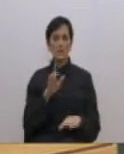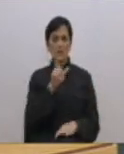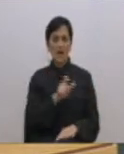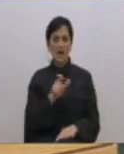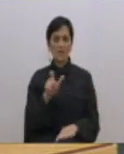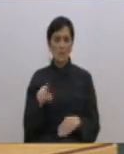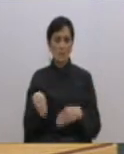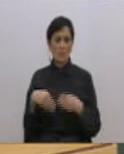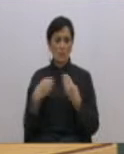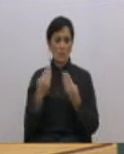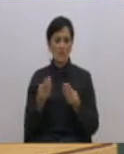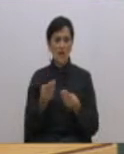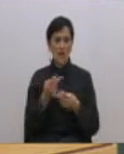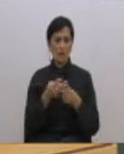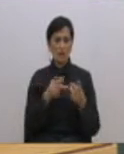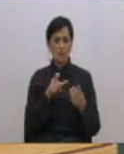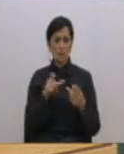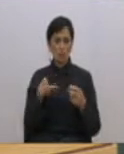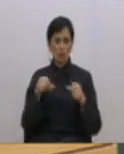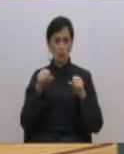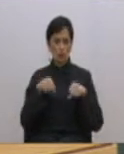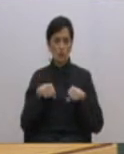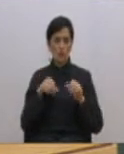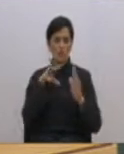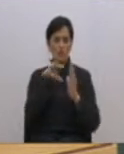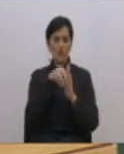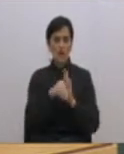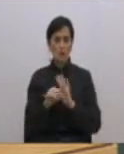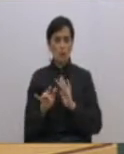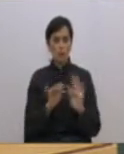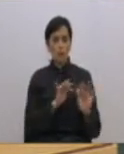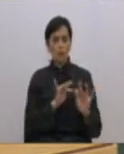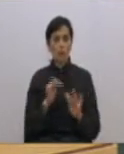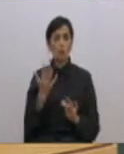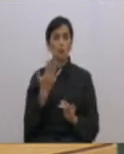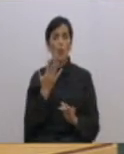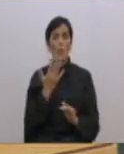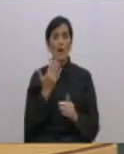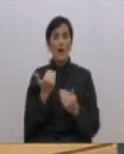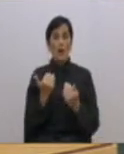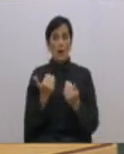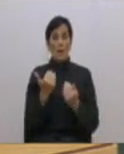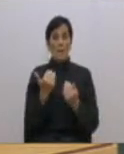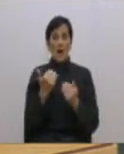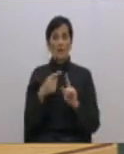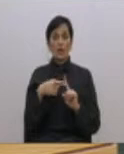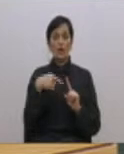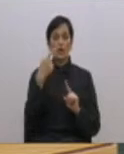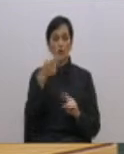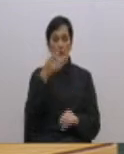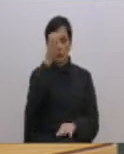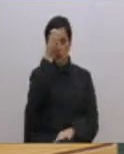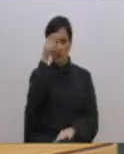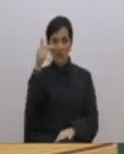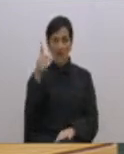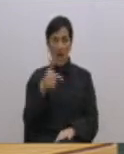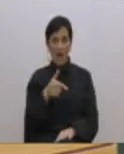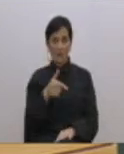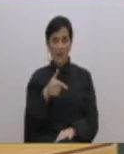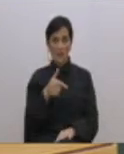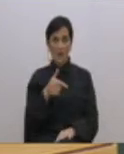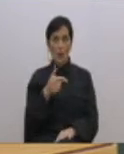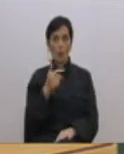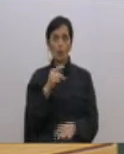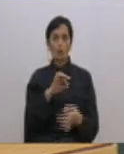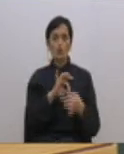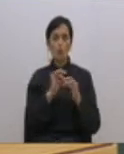მისცეს მსჯავრდებულ შესაძლებლობა, რომ ჩაერთოს იმ პროცესებში, რომელიც მათ შემდგომ განათლებას,